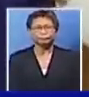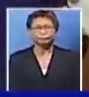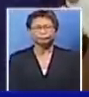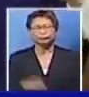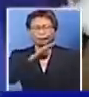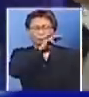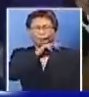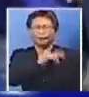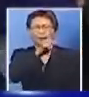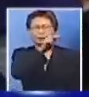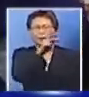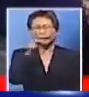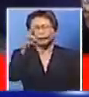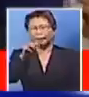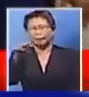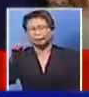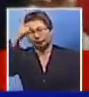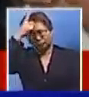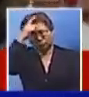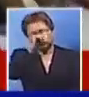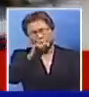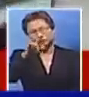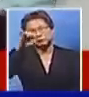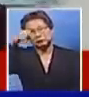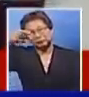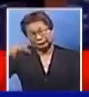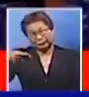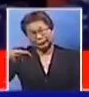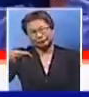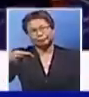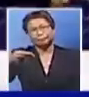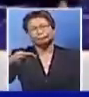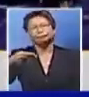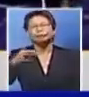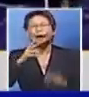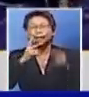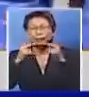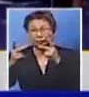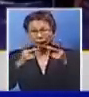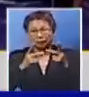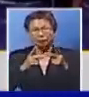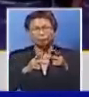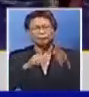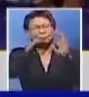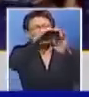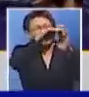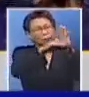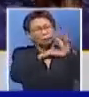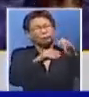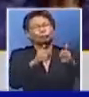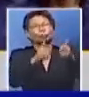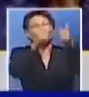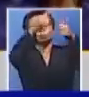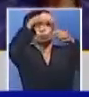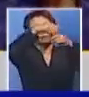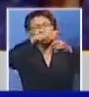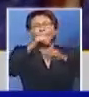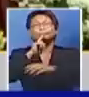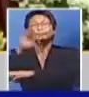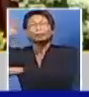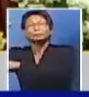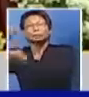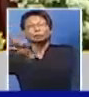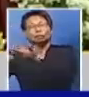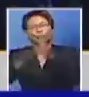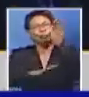Menurut Menteri Komunikasi dan Multimedia Datuk Sri Dr. Mohd Salleh Tun Said Keruak, antara agenda utama dalam manifesto itu